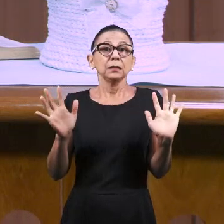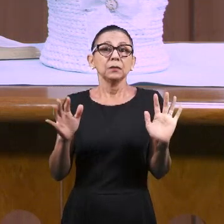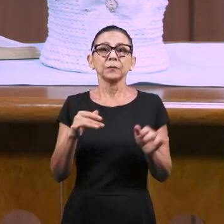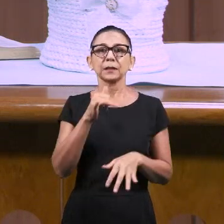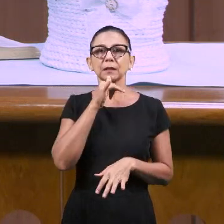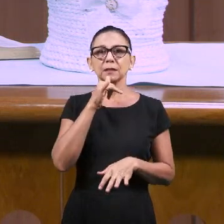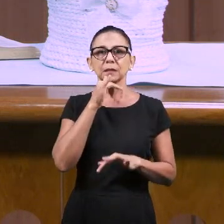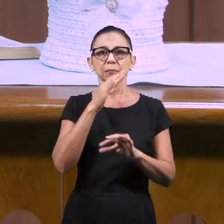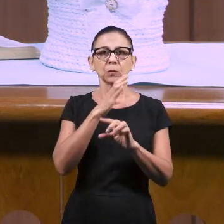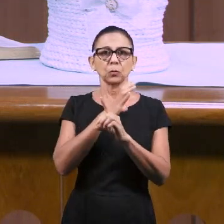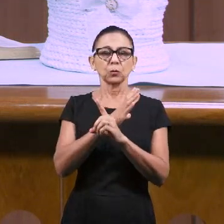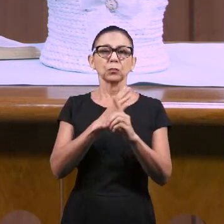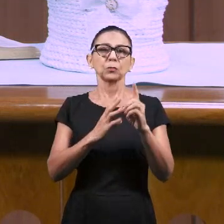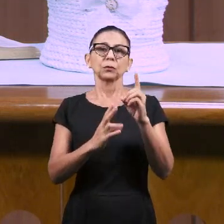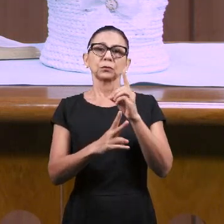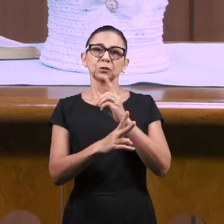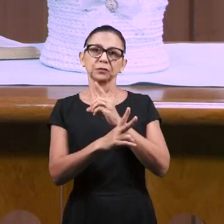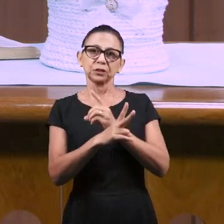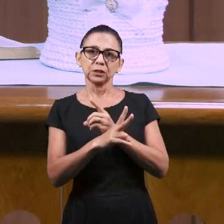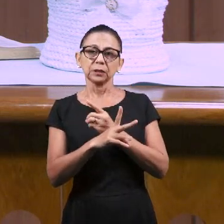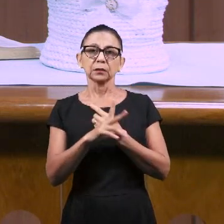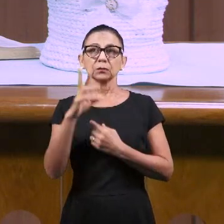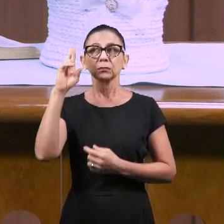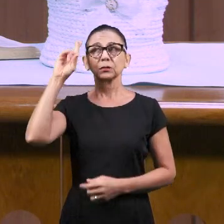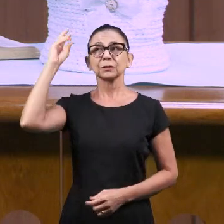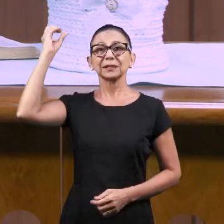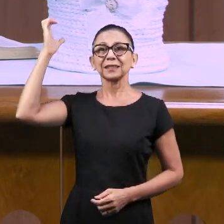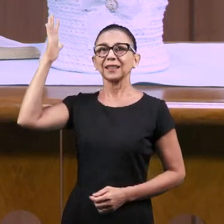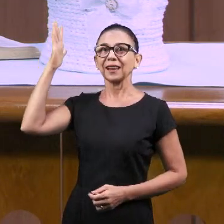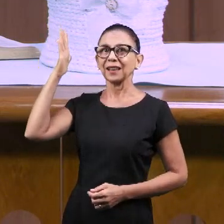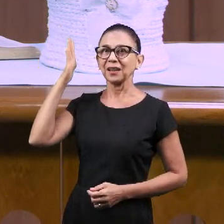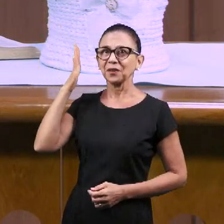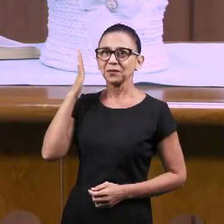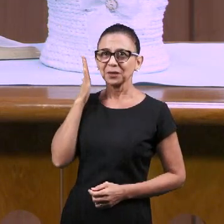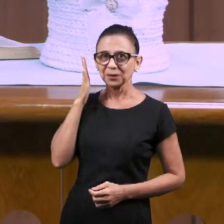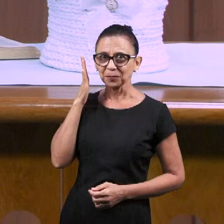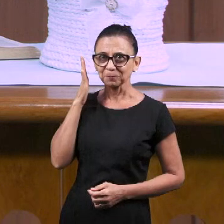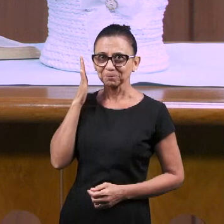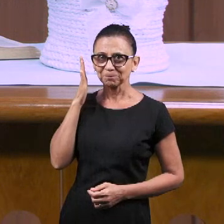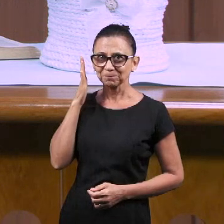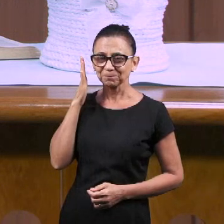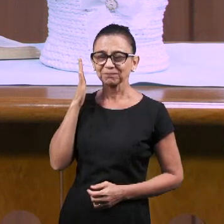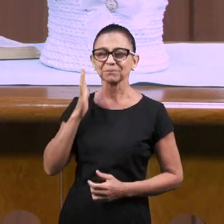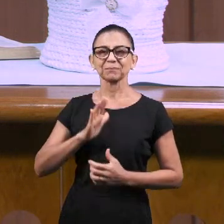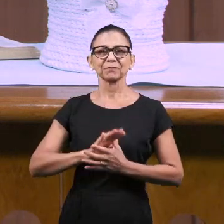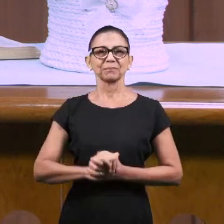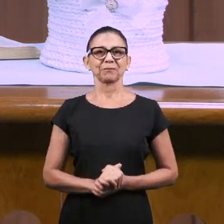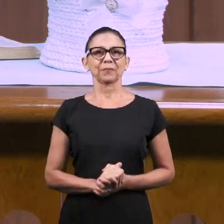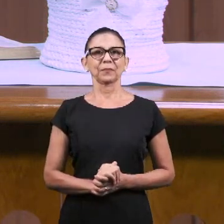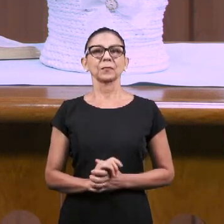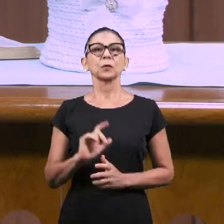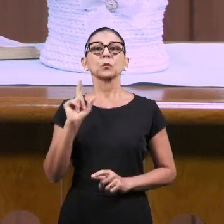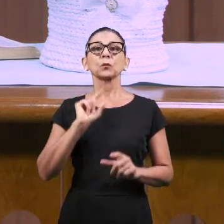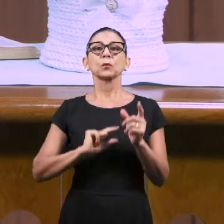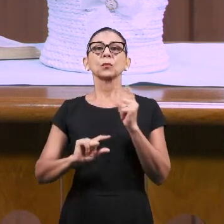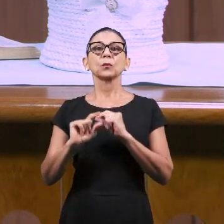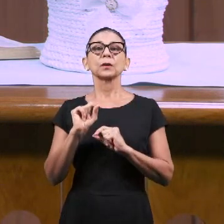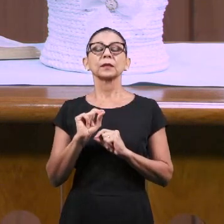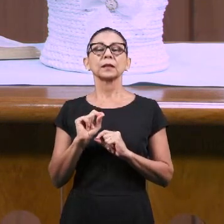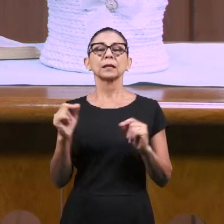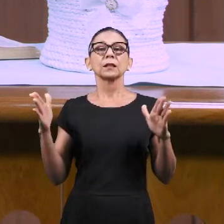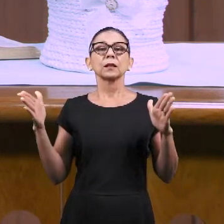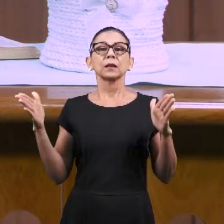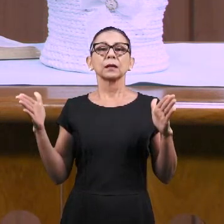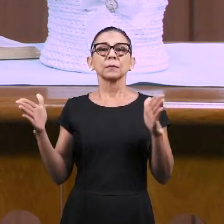commençait il voulait qu'on commence à voir un moment que l'Église vit et à partir de là, les découvertes nouvelles pour cette